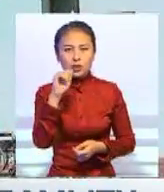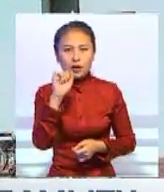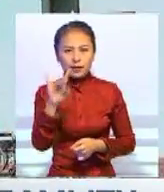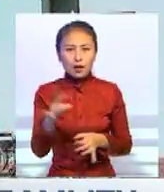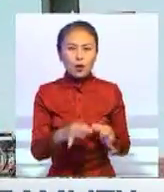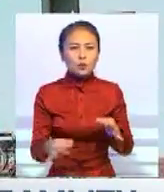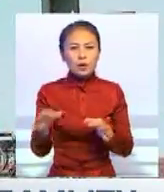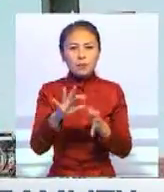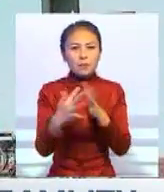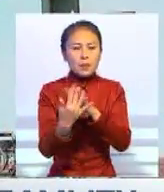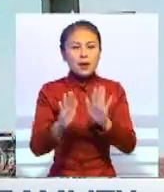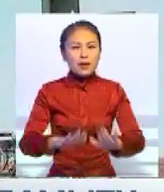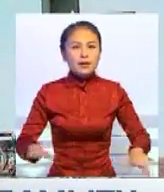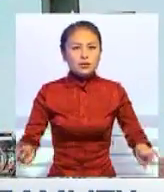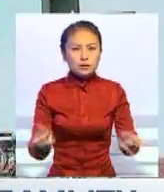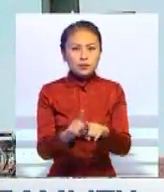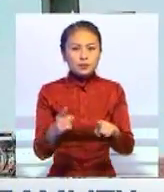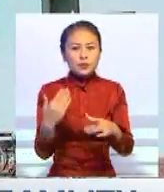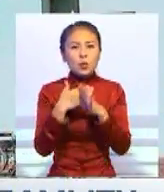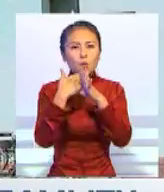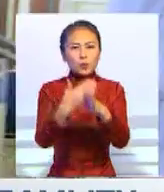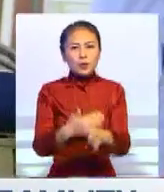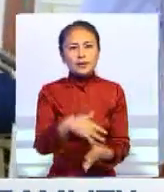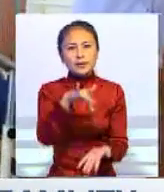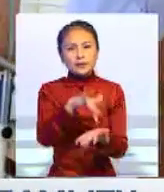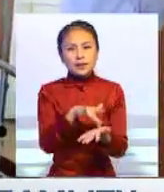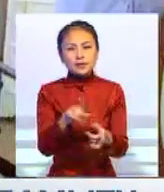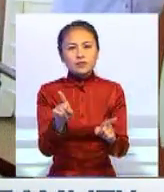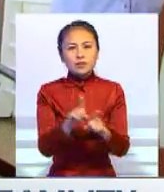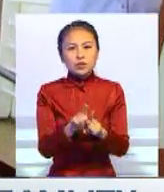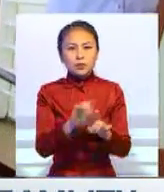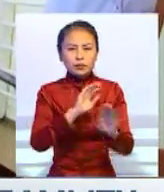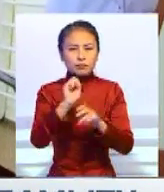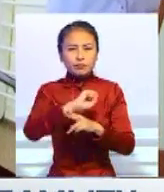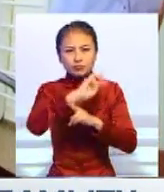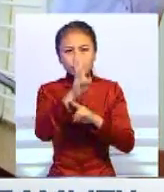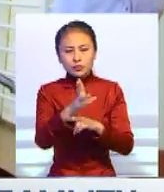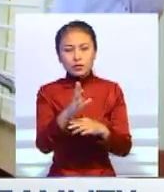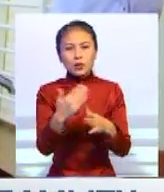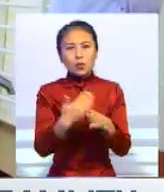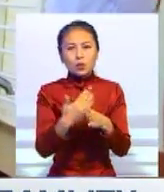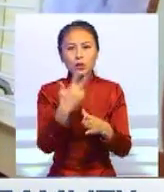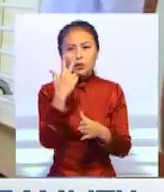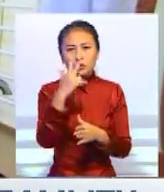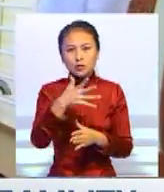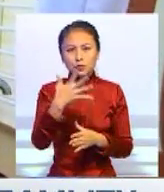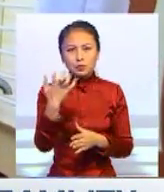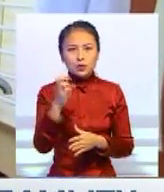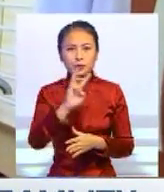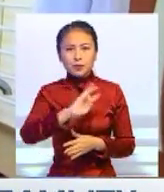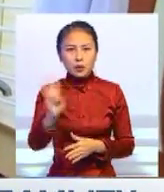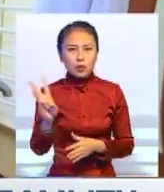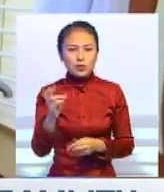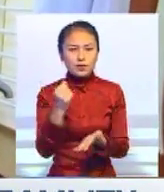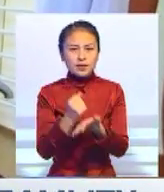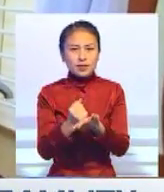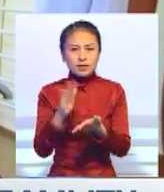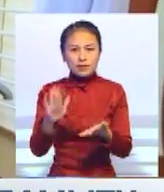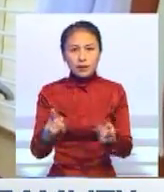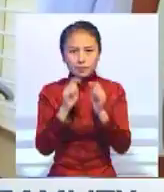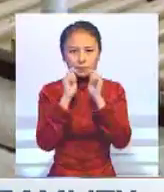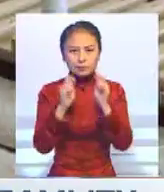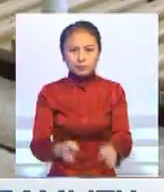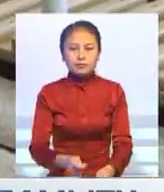Үржар аудандық балаларға арналған әлеуметтік көмек көрсету орталығына интерактивті жабдық сатып алу үшін 3,5 миллион теңгенің сертификатын